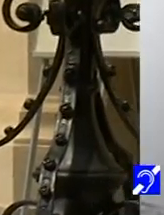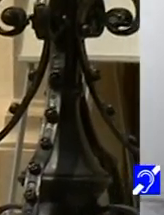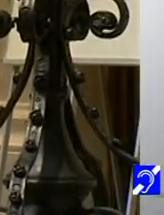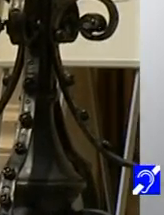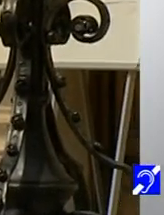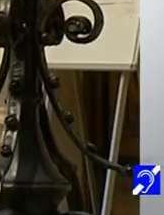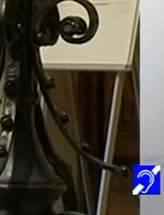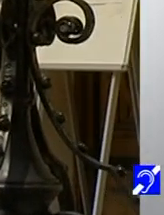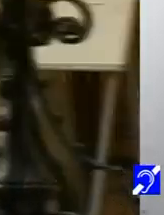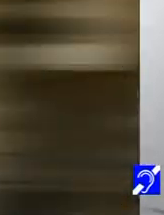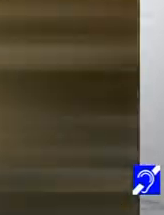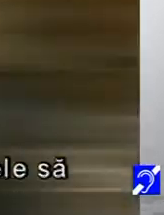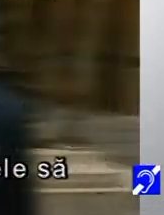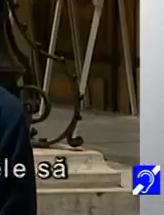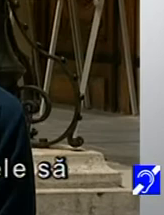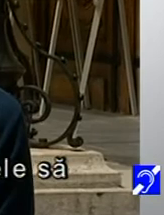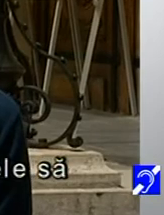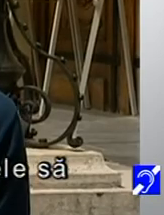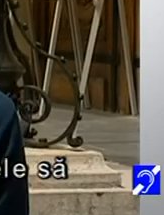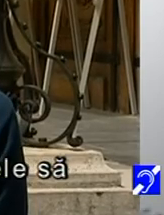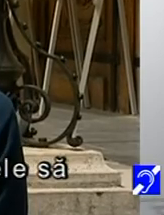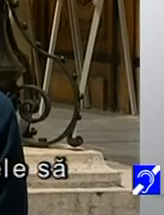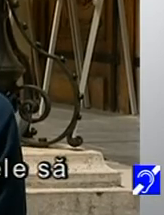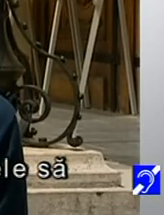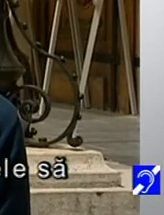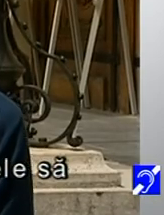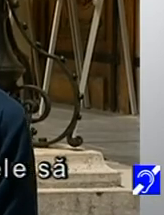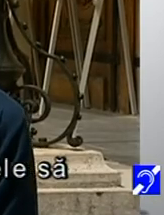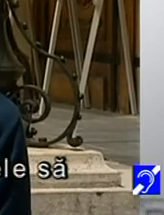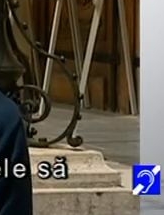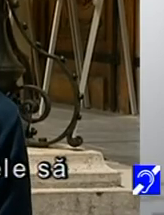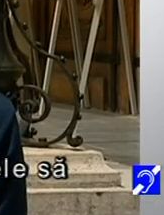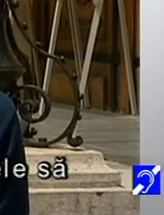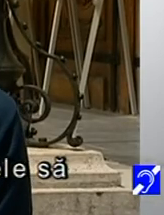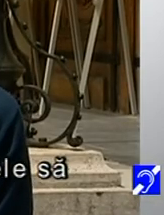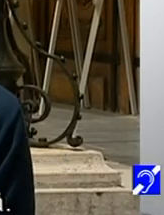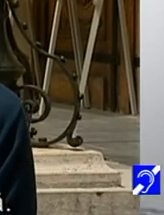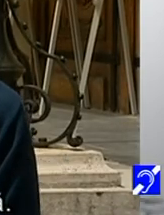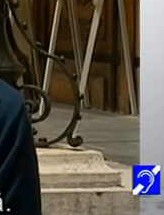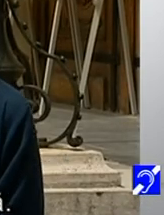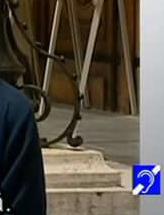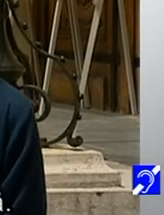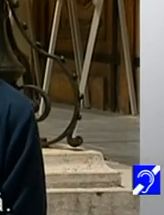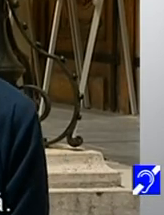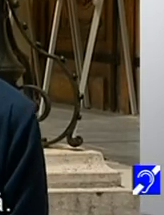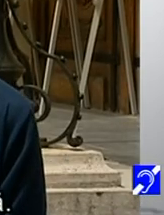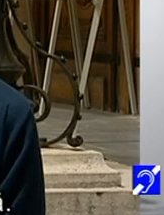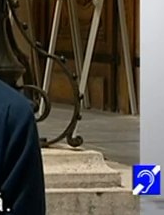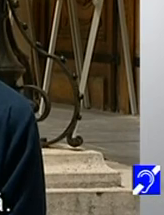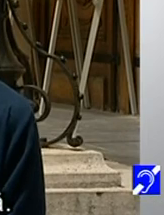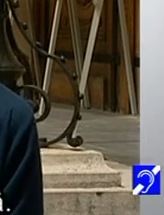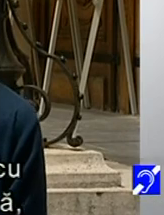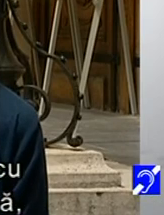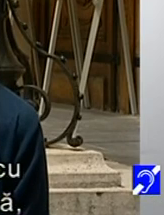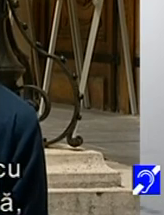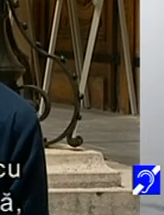der Studenten berichtete sie. Es war eigentlich die Idee meiner Mutter, dass ich ein deutsches Kindergarten besuche,